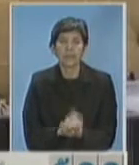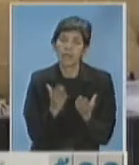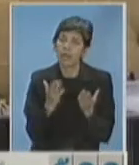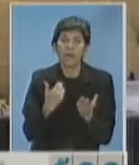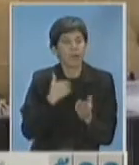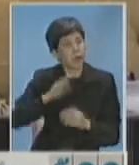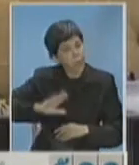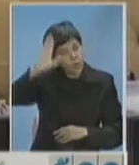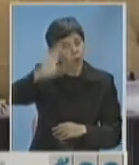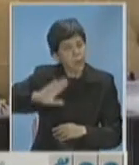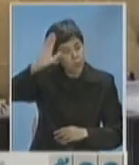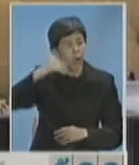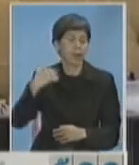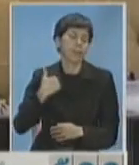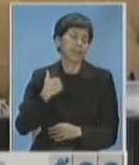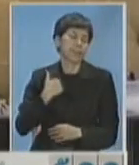างนี้ก็มีคนประท้วงอยู่อย่างนี้ครับ